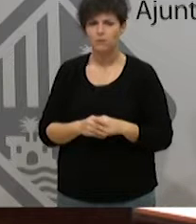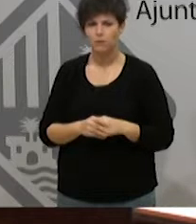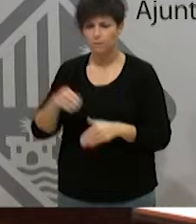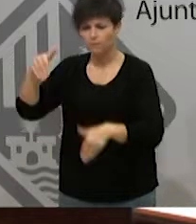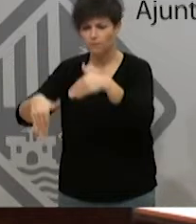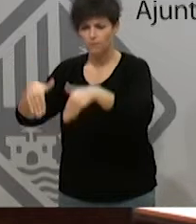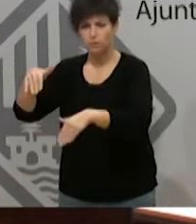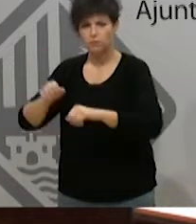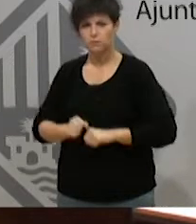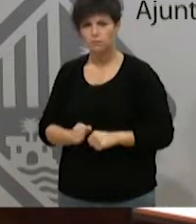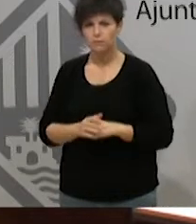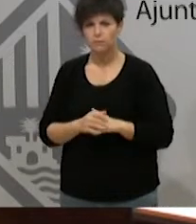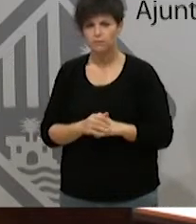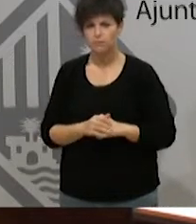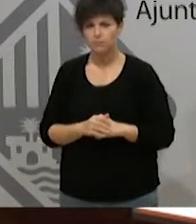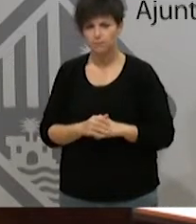Abstencions?